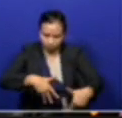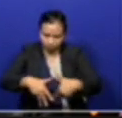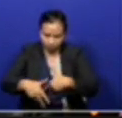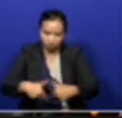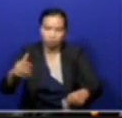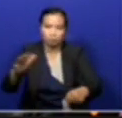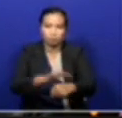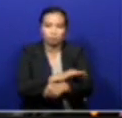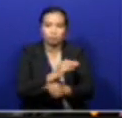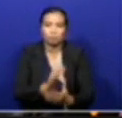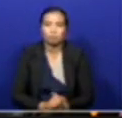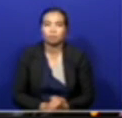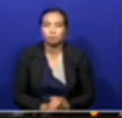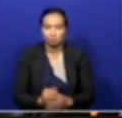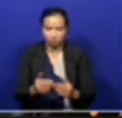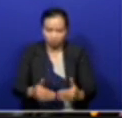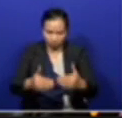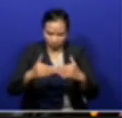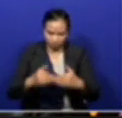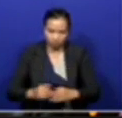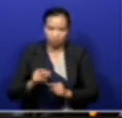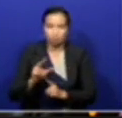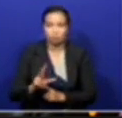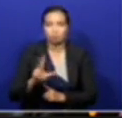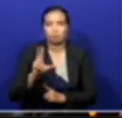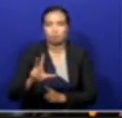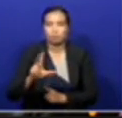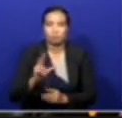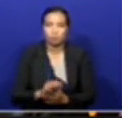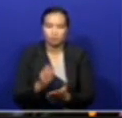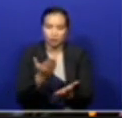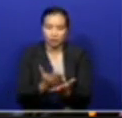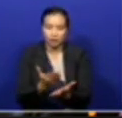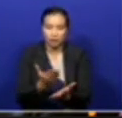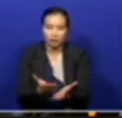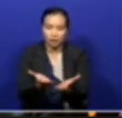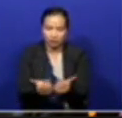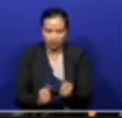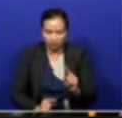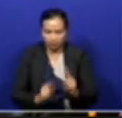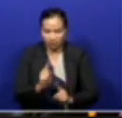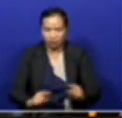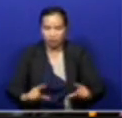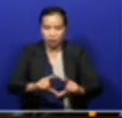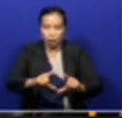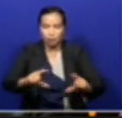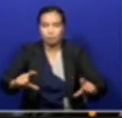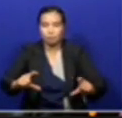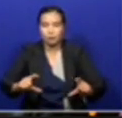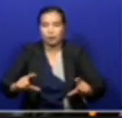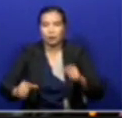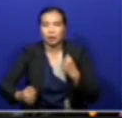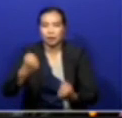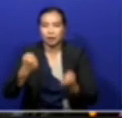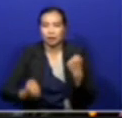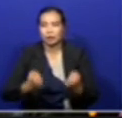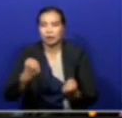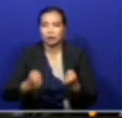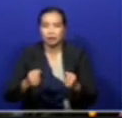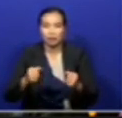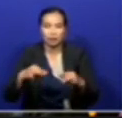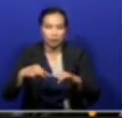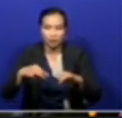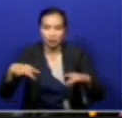แล้วก็เรื่องต่อไปค่ะท่านประธานคะเรื่องรายได้จากการประมูลหมายเลขทะเบียนรถไม่สอดคล้